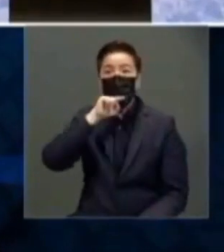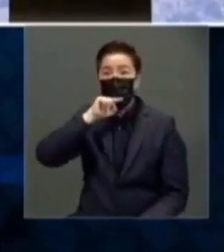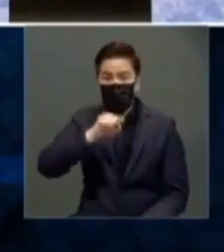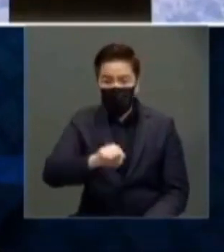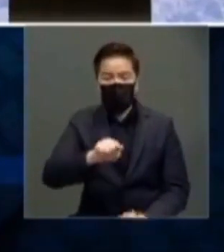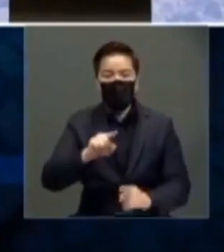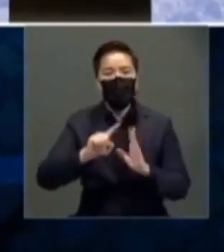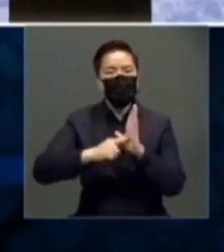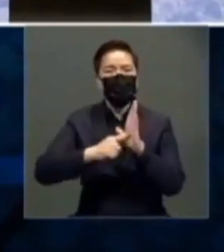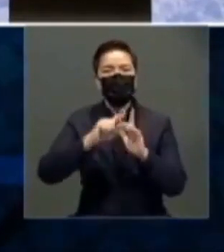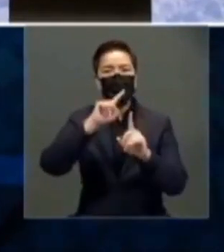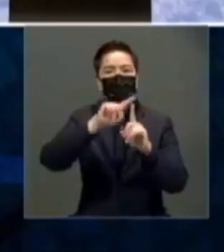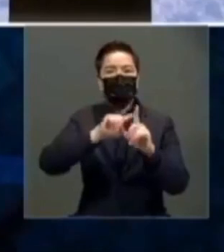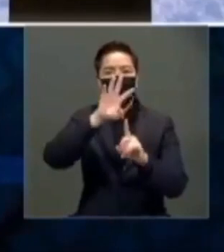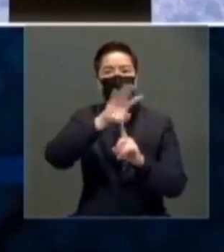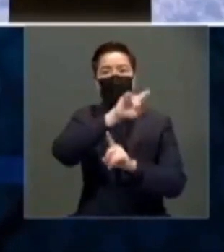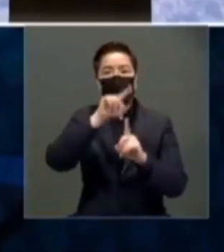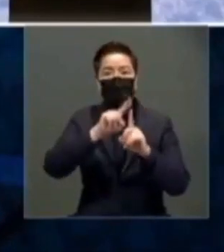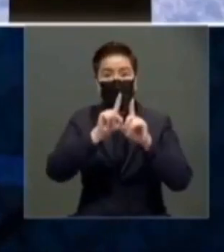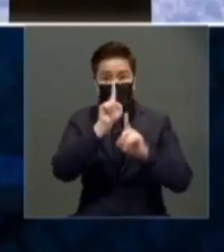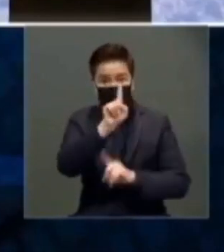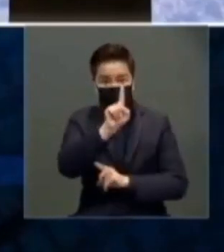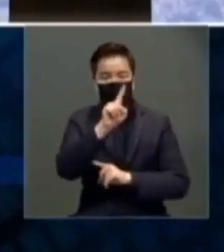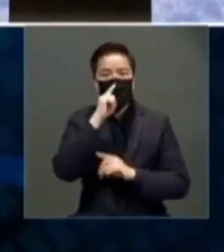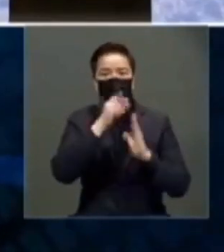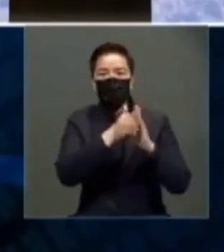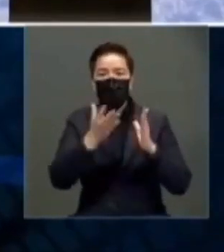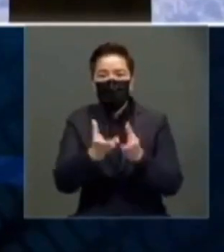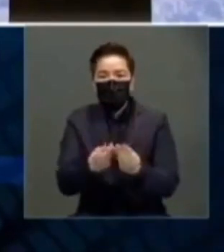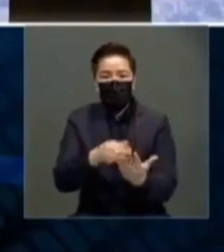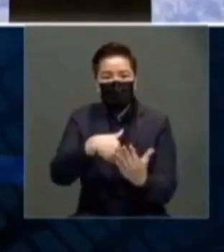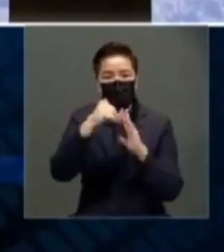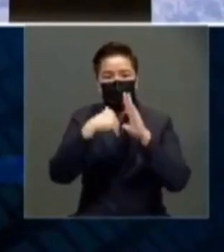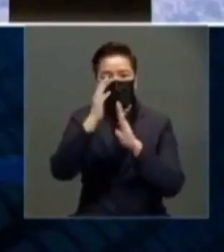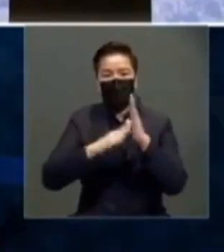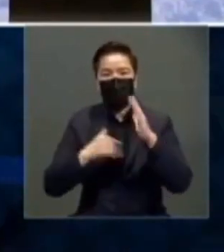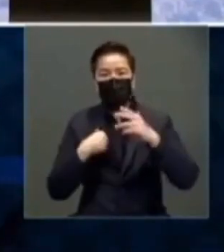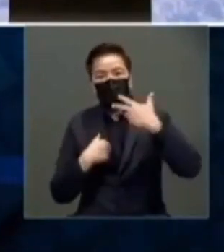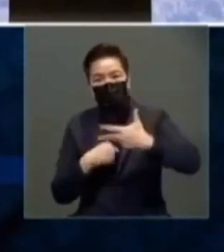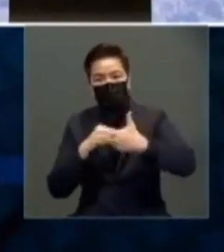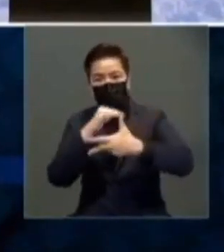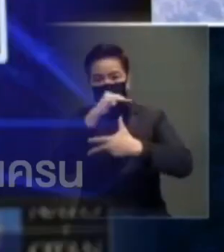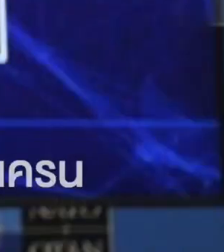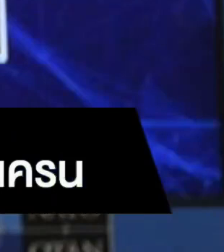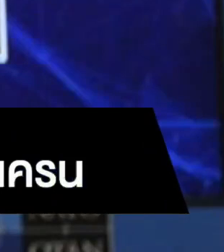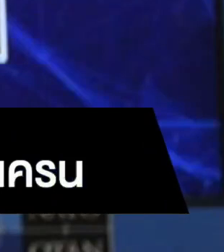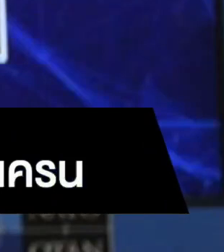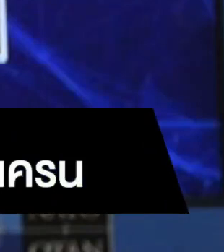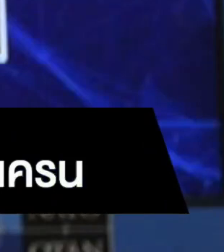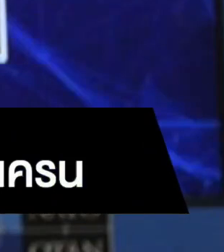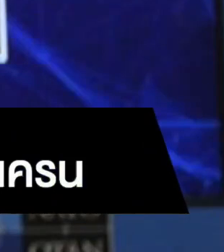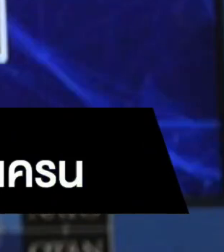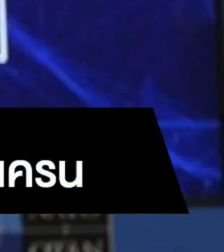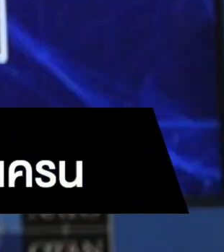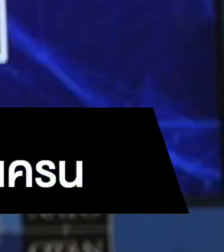ช้หนังสือผ่านแดนแค่ฉีดวัคซีนไม่ต้องมีประกันสุขภาพเข้ามาได้ทันทีเลขาธิ